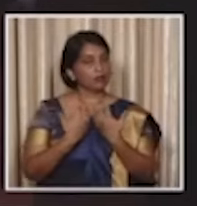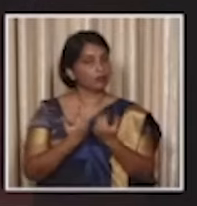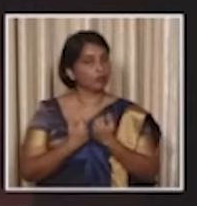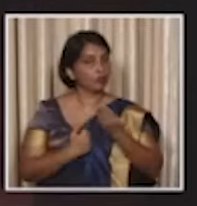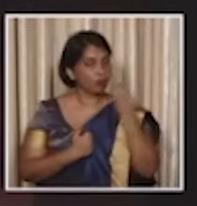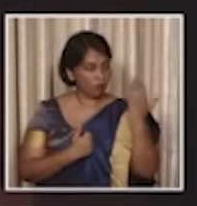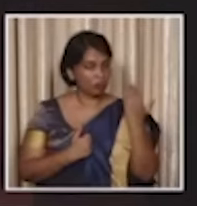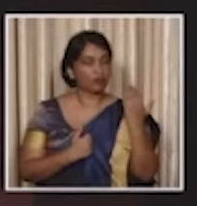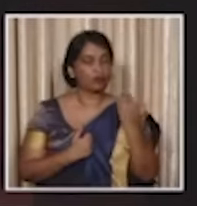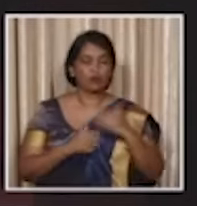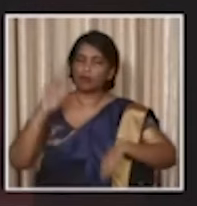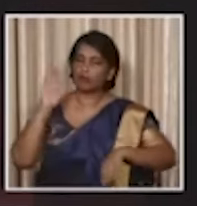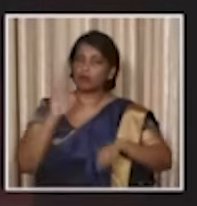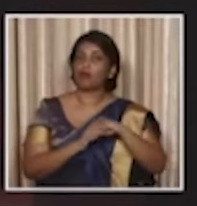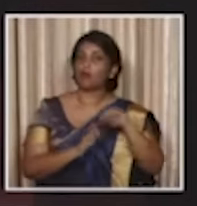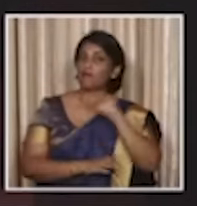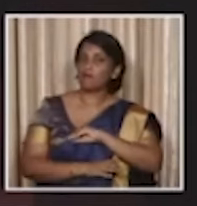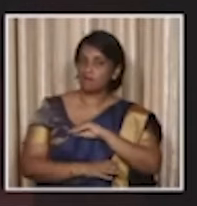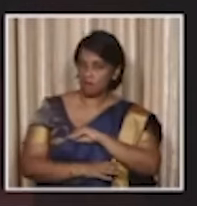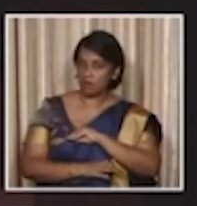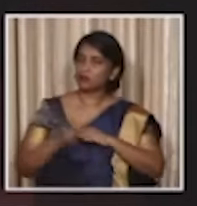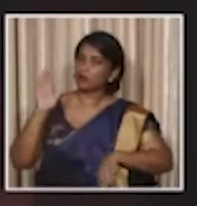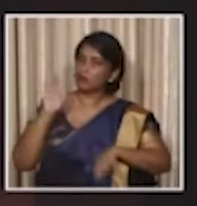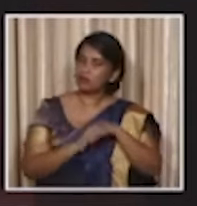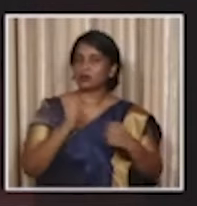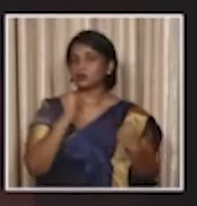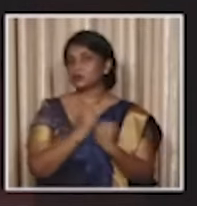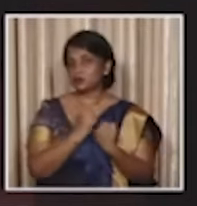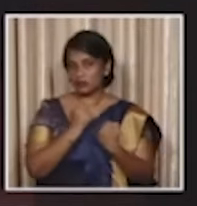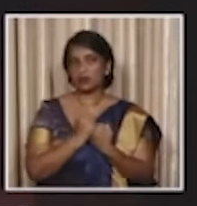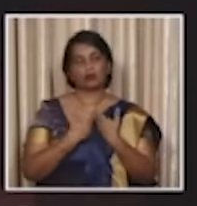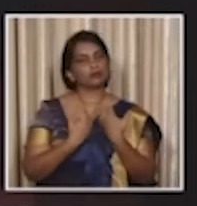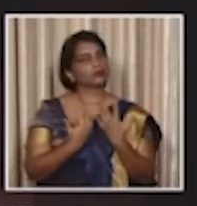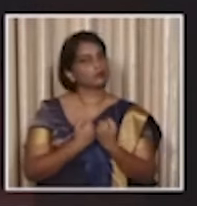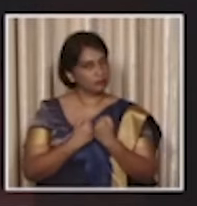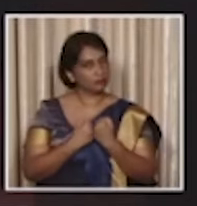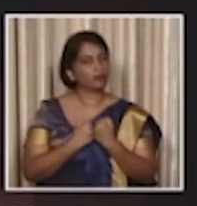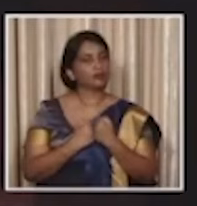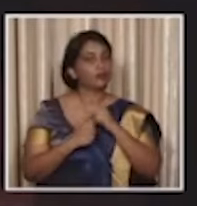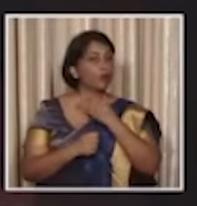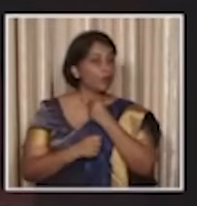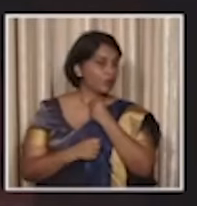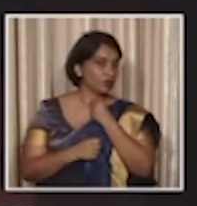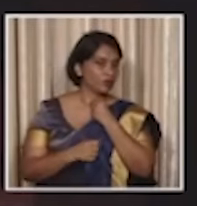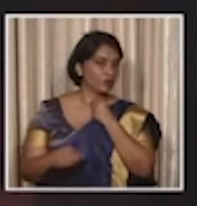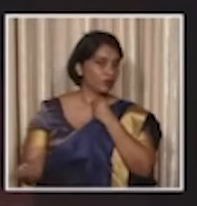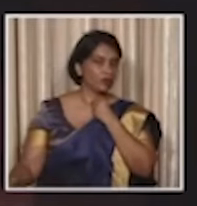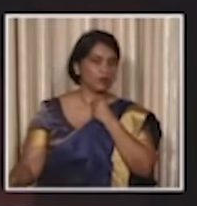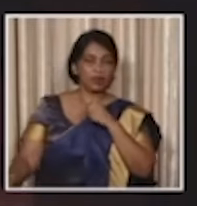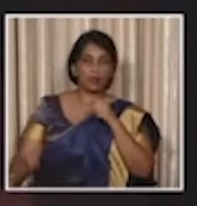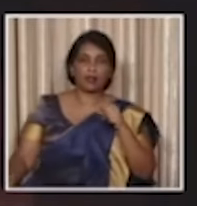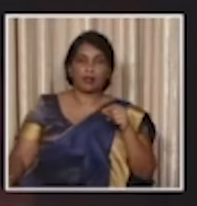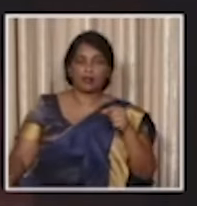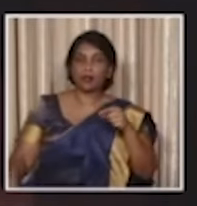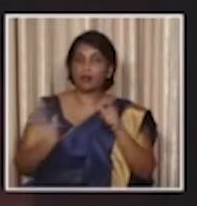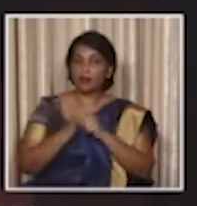ගන්න පුළුවන් උපරිම වාසිය, උපරිම සහනය අපි ලබා ගන්නවා. බොරුවට ණය ගිවිසුම්